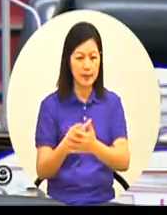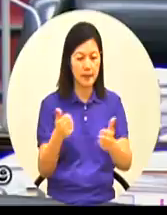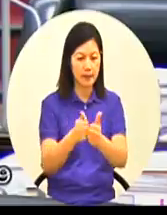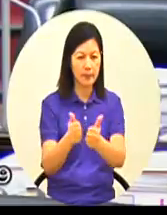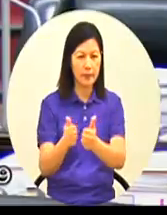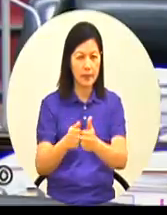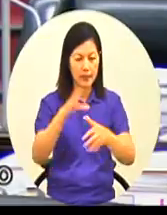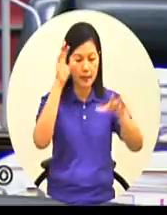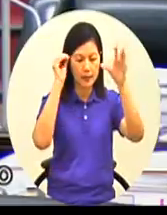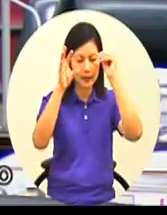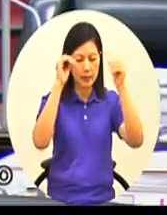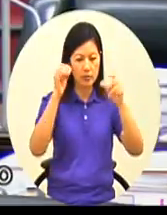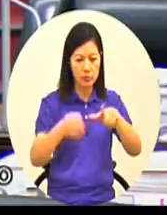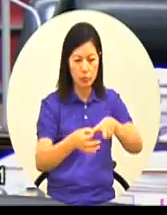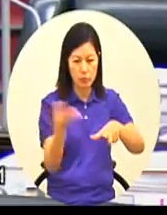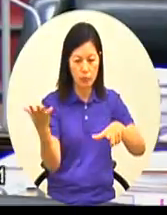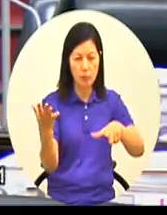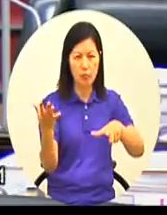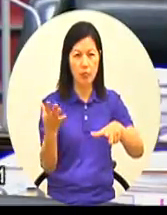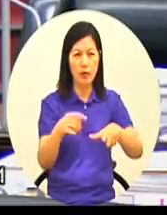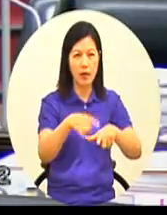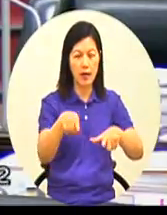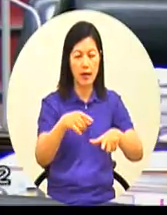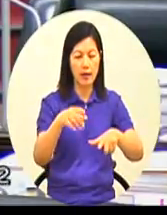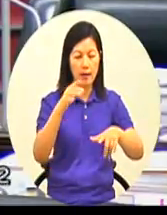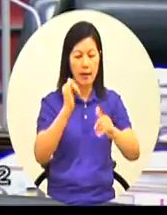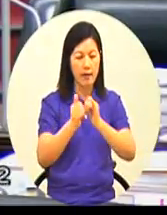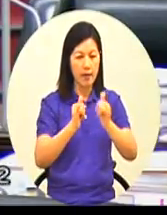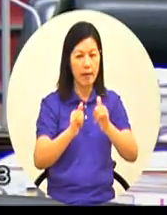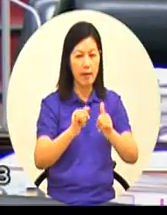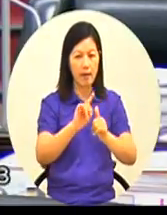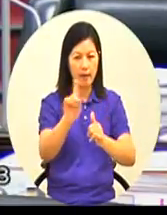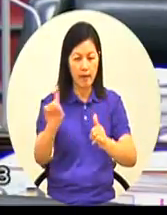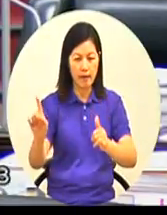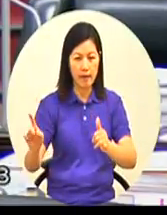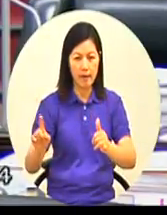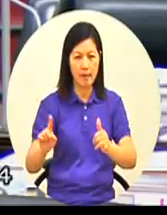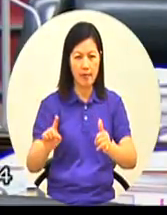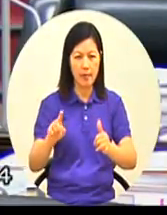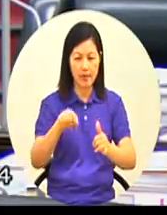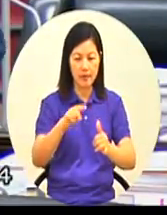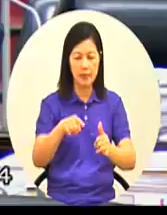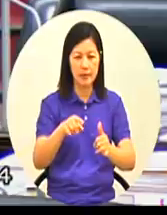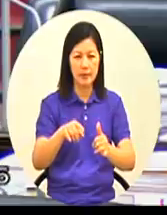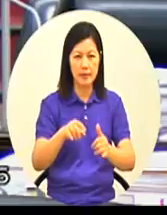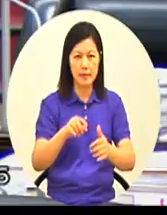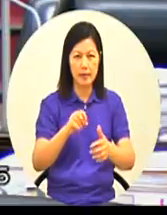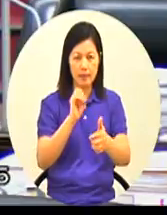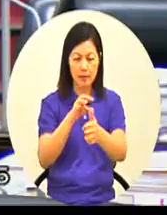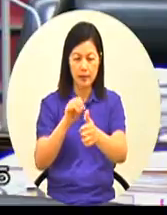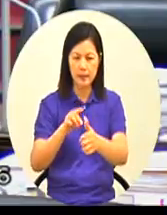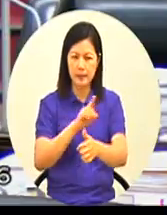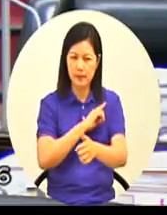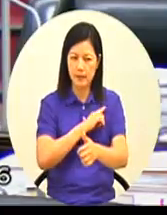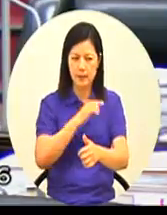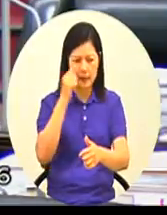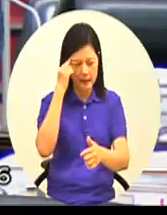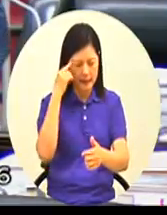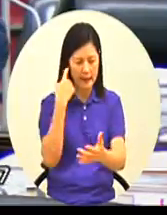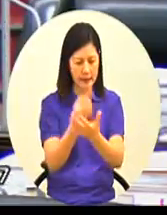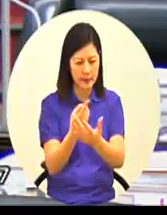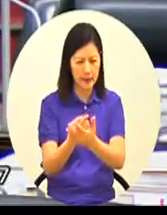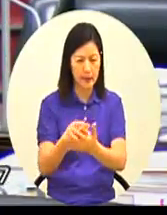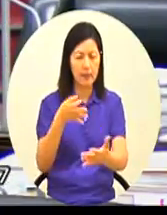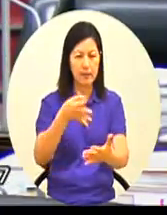他完全的揭露哪一些是民众你可以来参与的，然后民众你就可以依照你自己想要去参与的这个去报